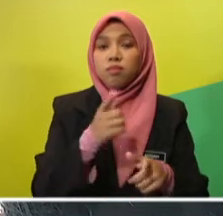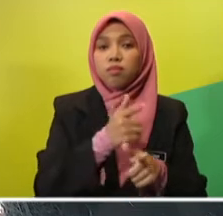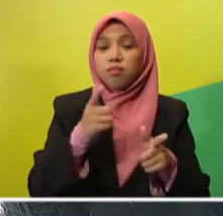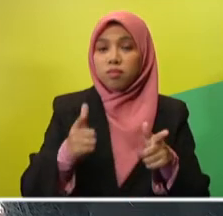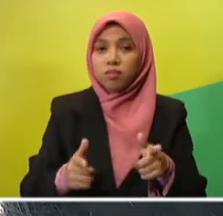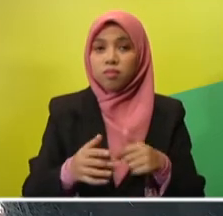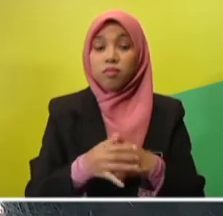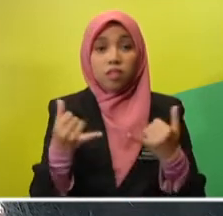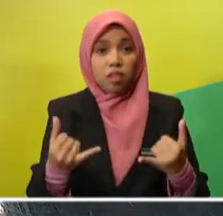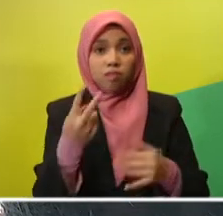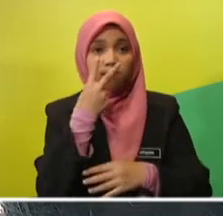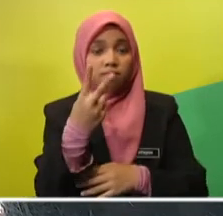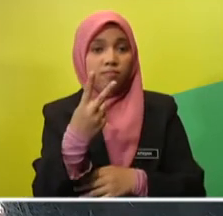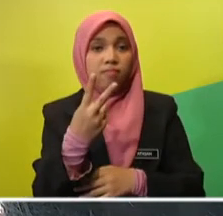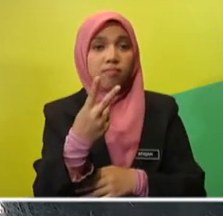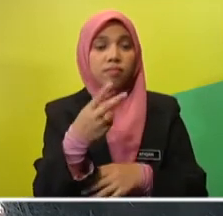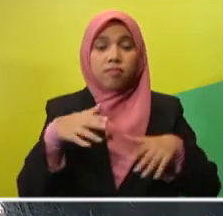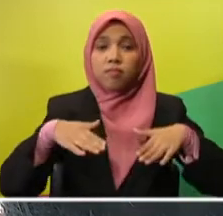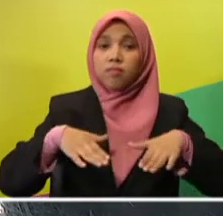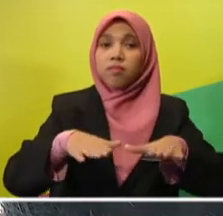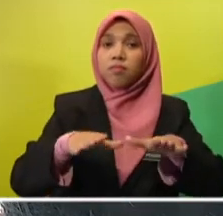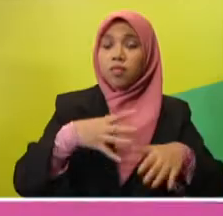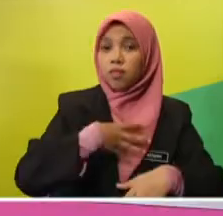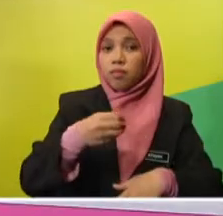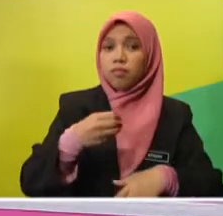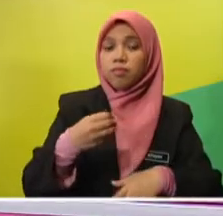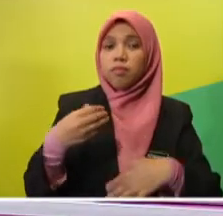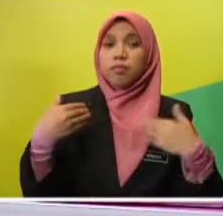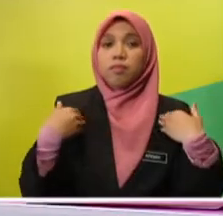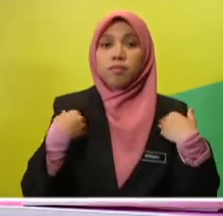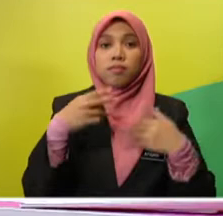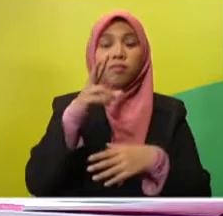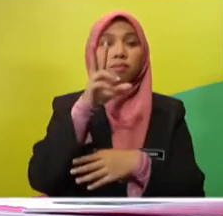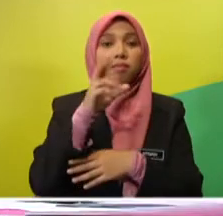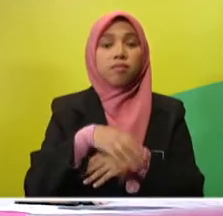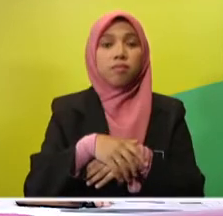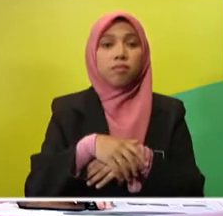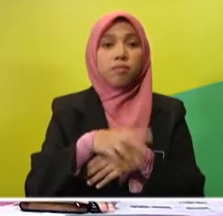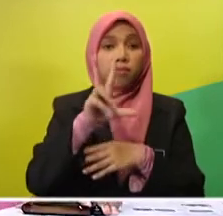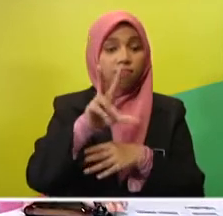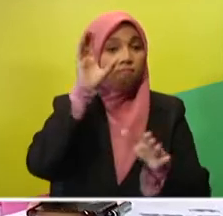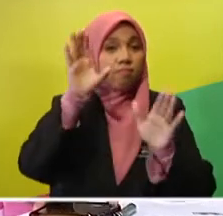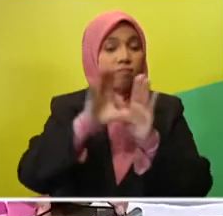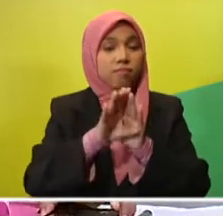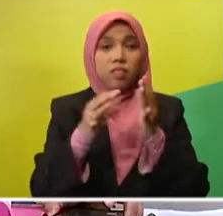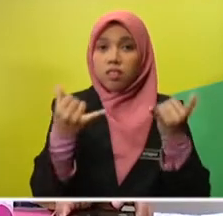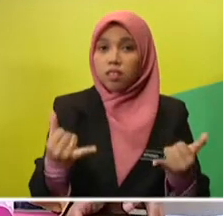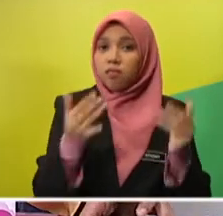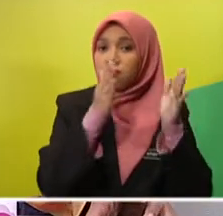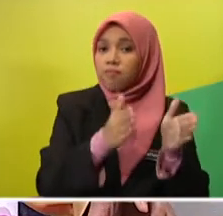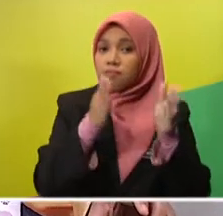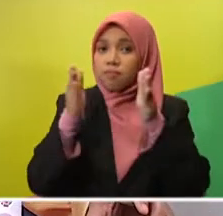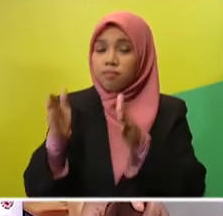terdapat tiga gambar. Cikgu mahu Kak Rina susun gambar-gambar itu mengikut urutan